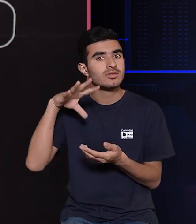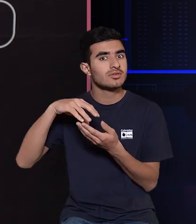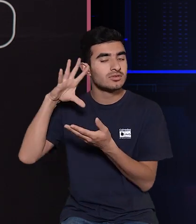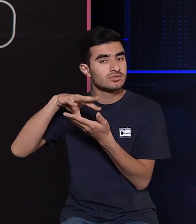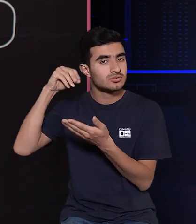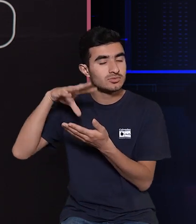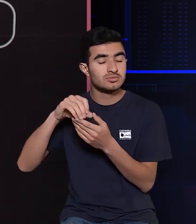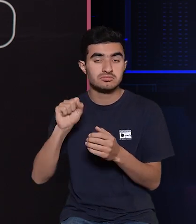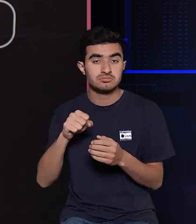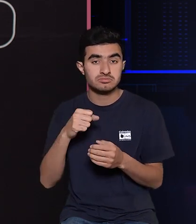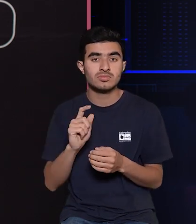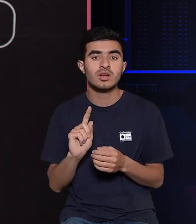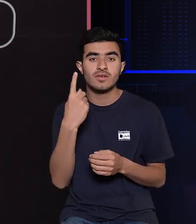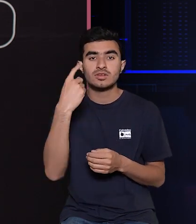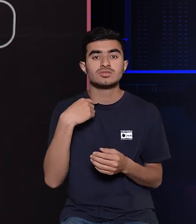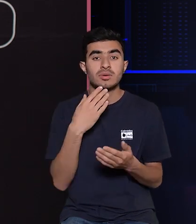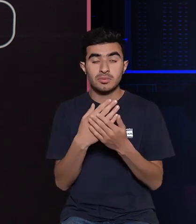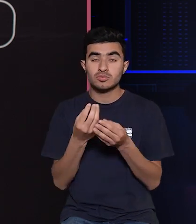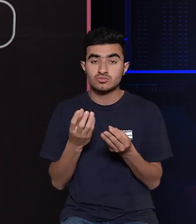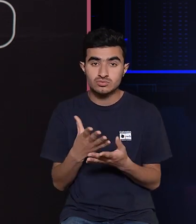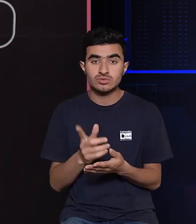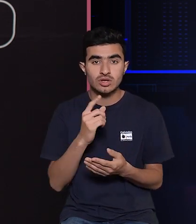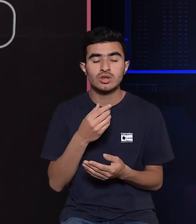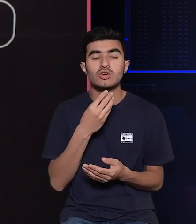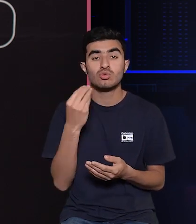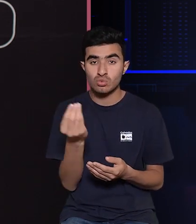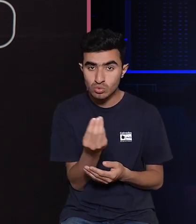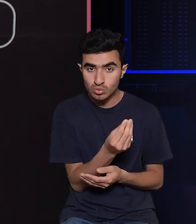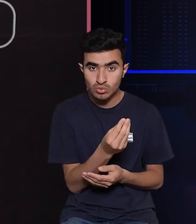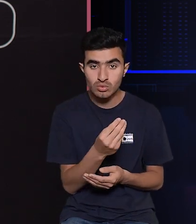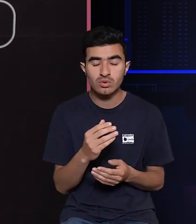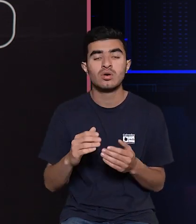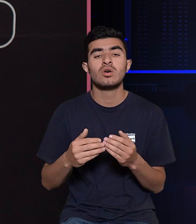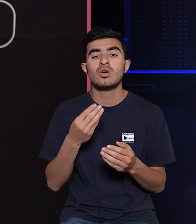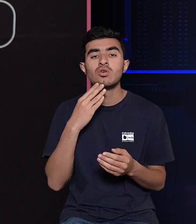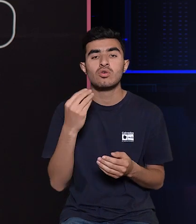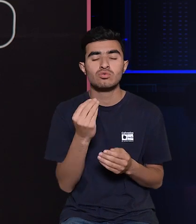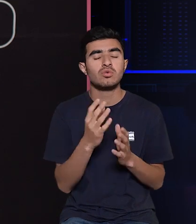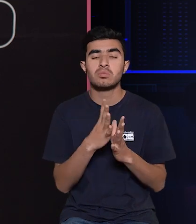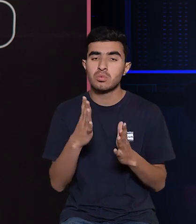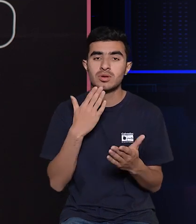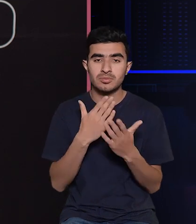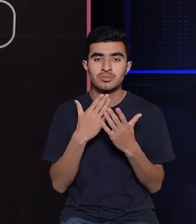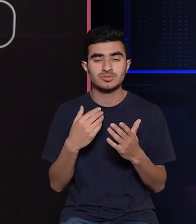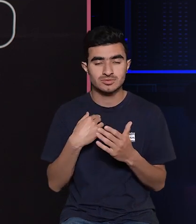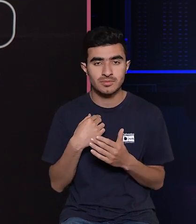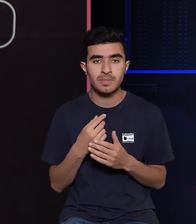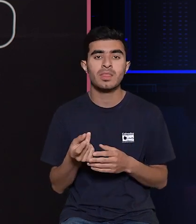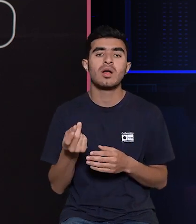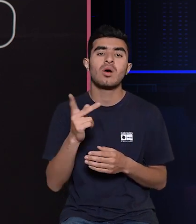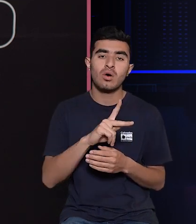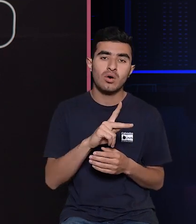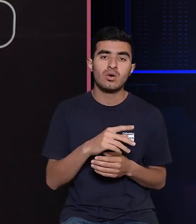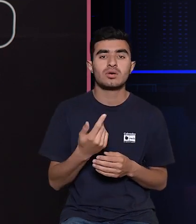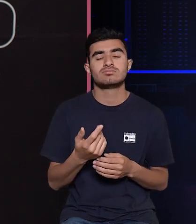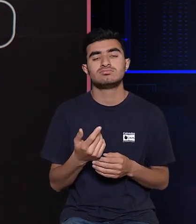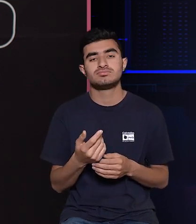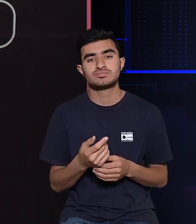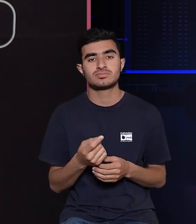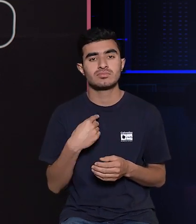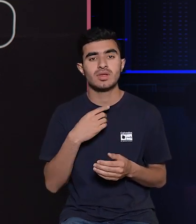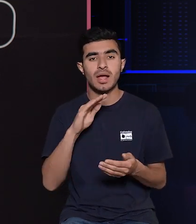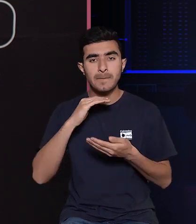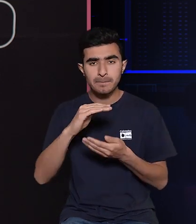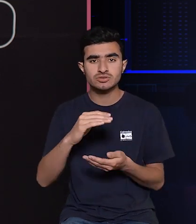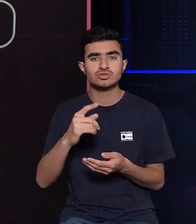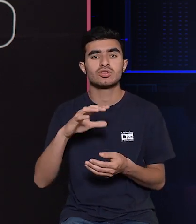And so my interest kept developing, and मैं शुरू में उर्दू में पढ़ता रहा, उमरू यार चंचंगलू, हम उमरू यार कहते थे, it's actually अमर